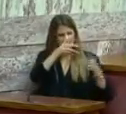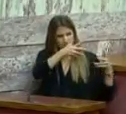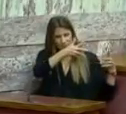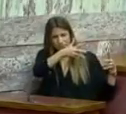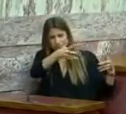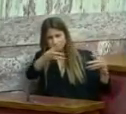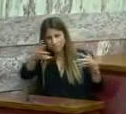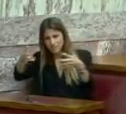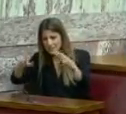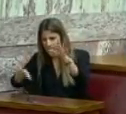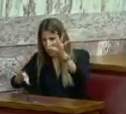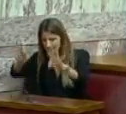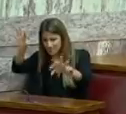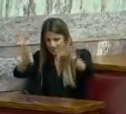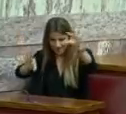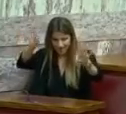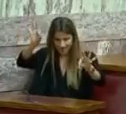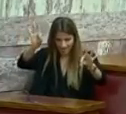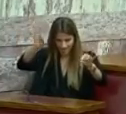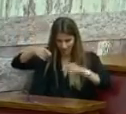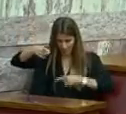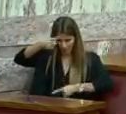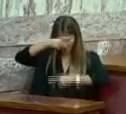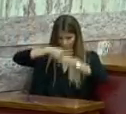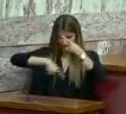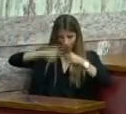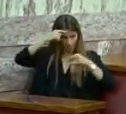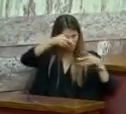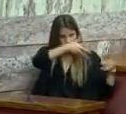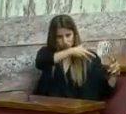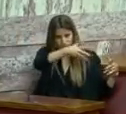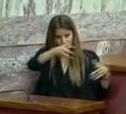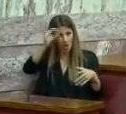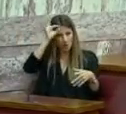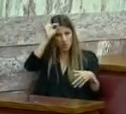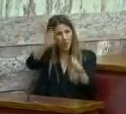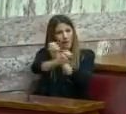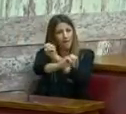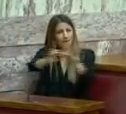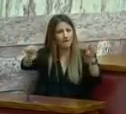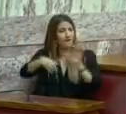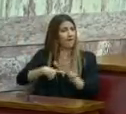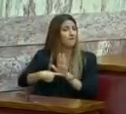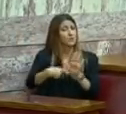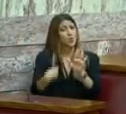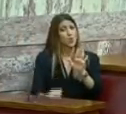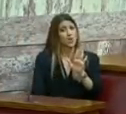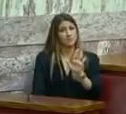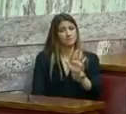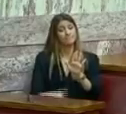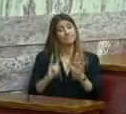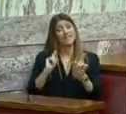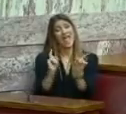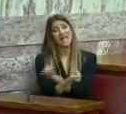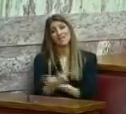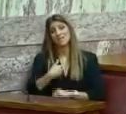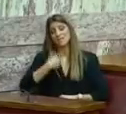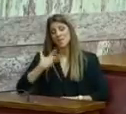επιλεκτικά στοιχεία μιας φρούδας επικοινωνίας ή θα είμαστε σοβαροί και θα κάνουμε αυτό που